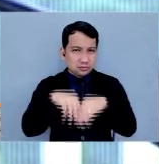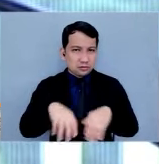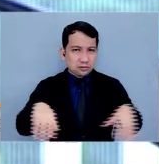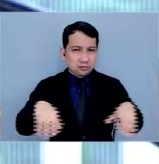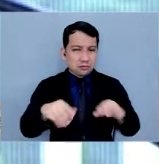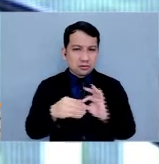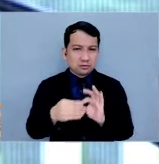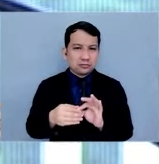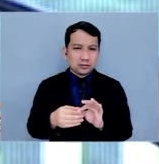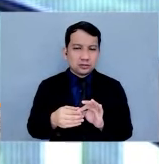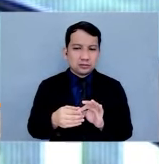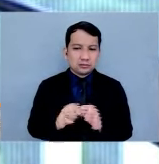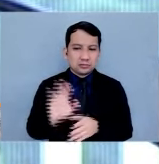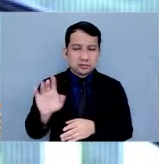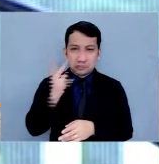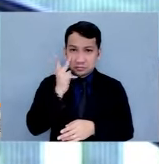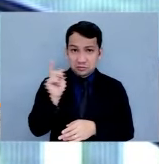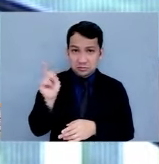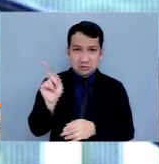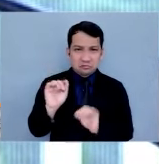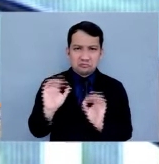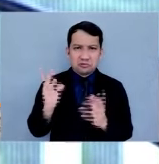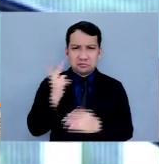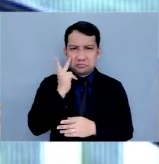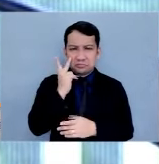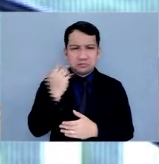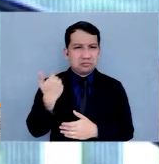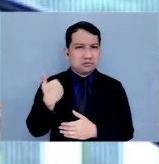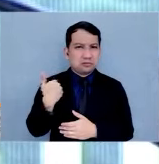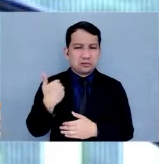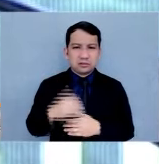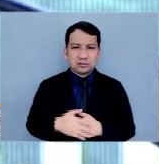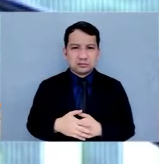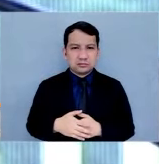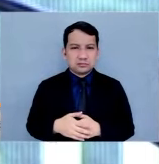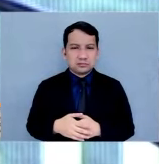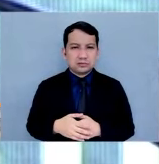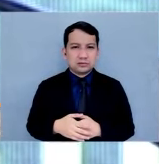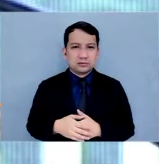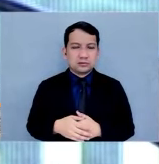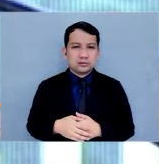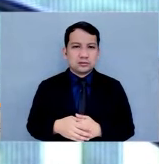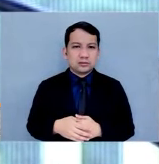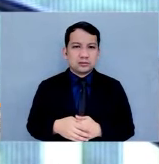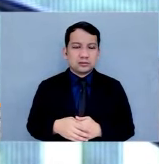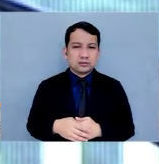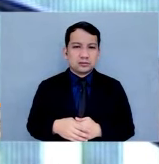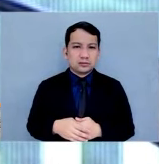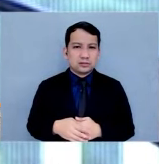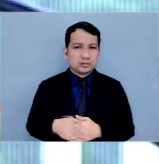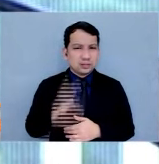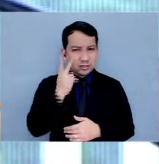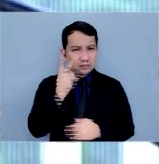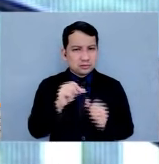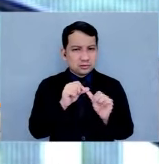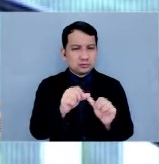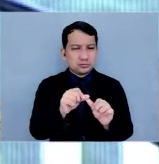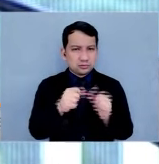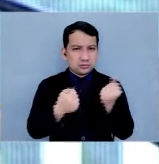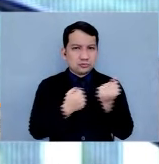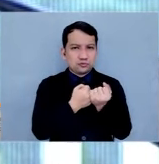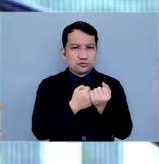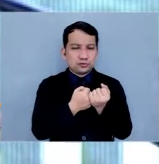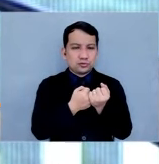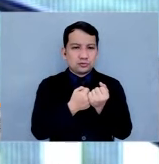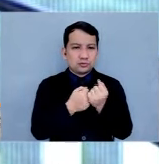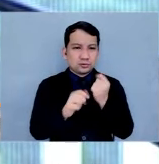sa kanya, wala akong nabalitaan. So I continue to